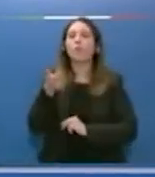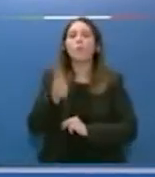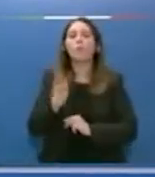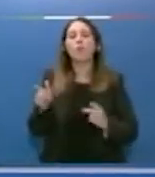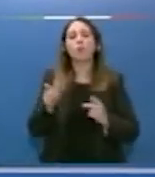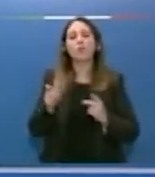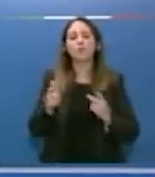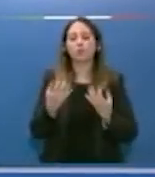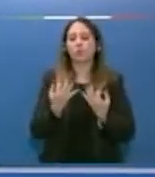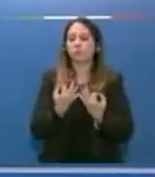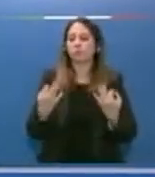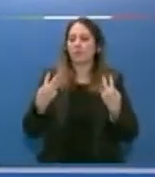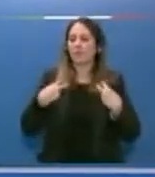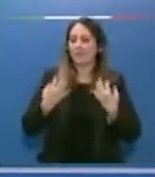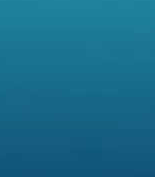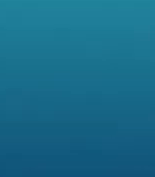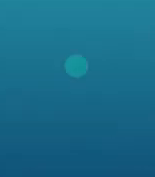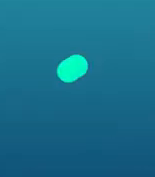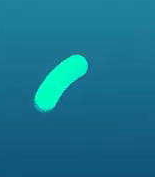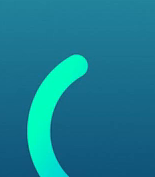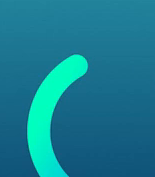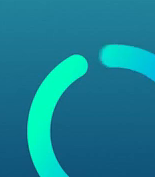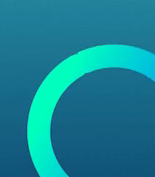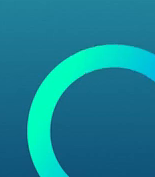di normalità che ci era stato